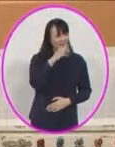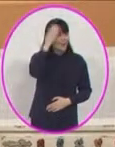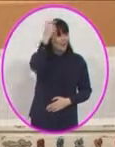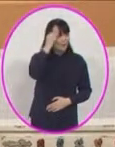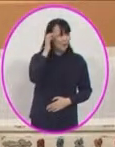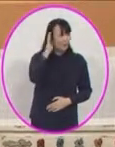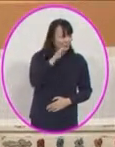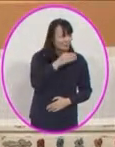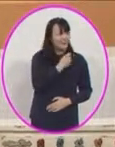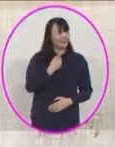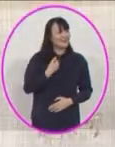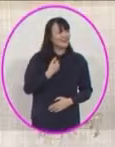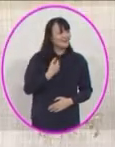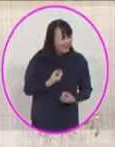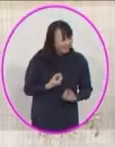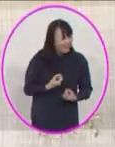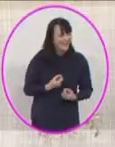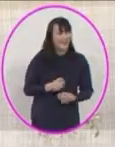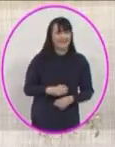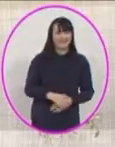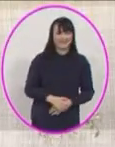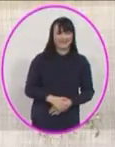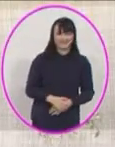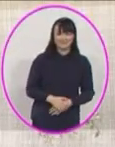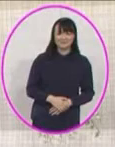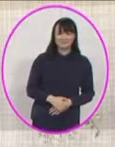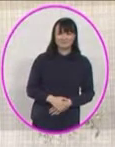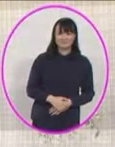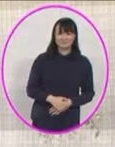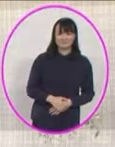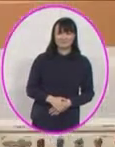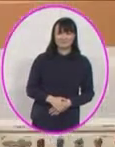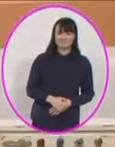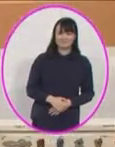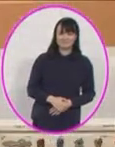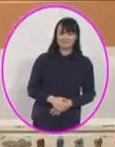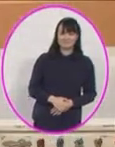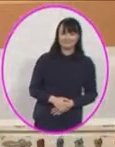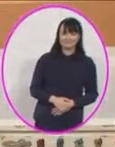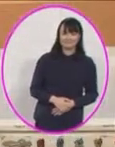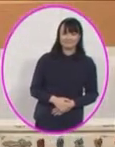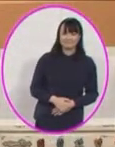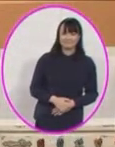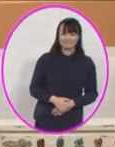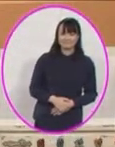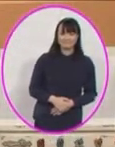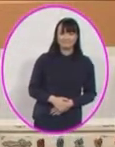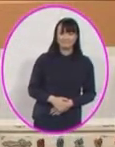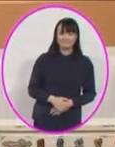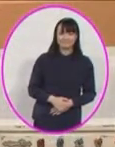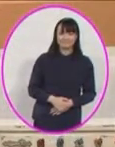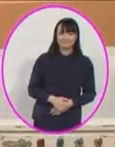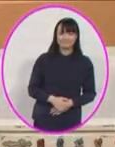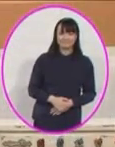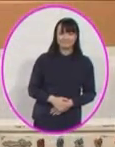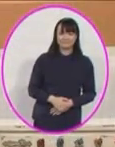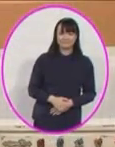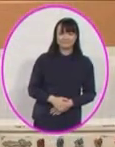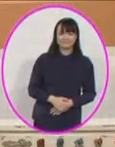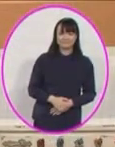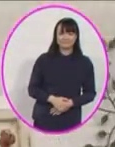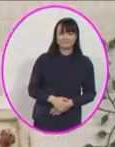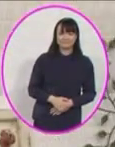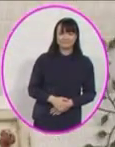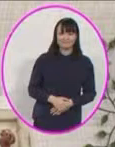やすいようすぎがなるほど桑じゃあおはようの端ようです次今日はですチョキチョキですはい猪木は2つ指を合わせて